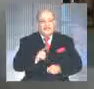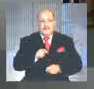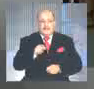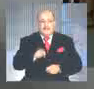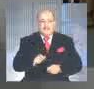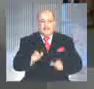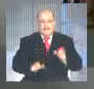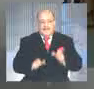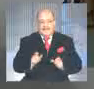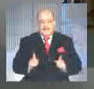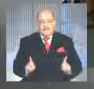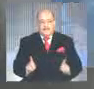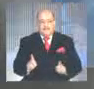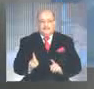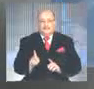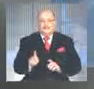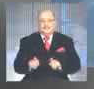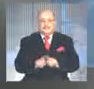المادية والدستورية.